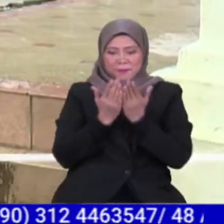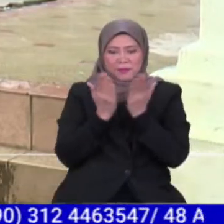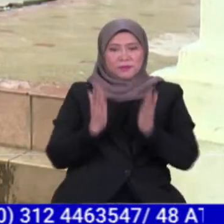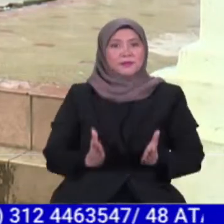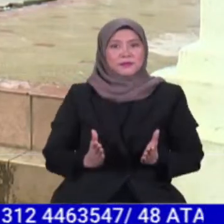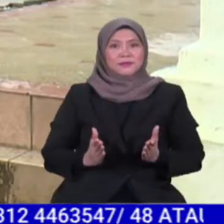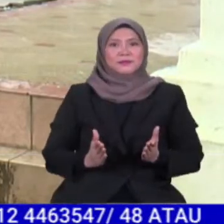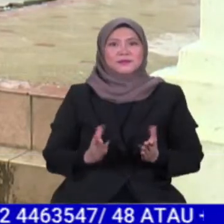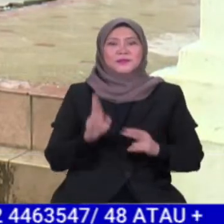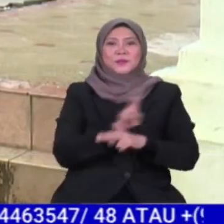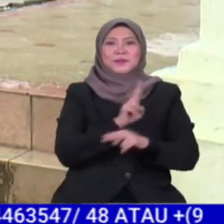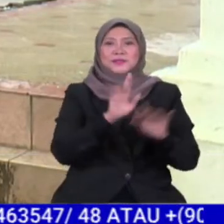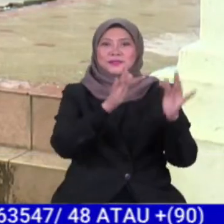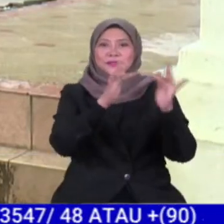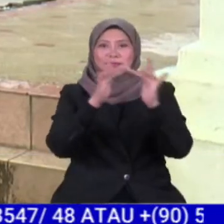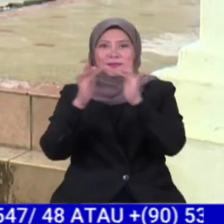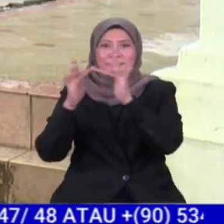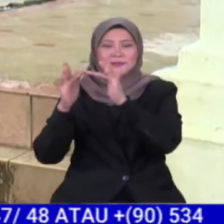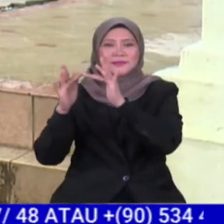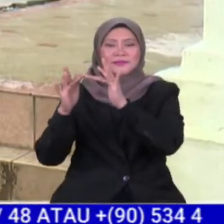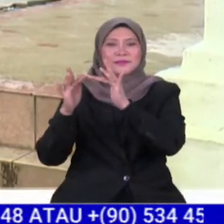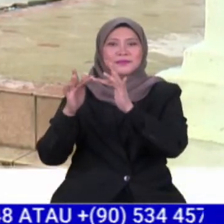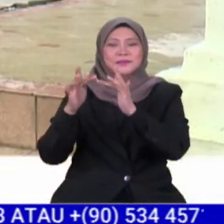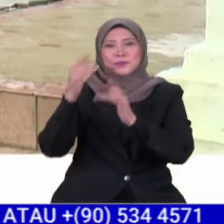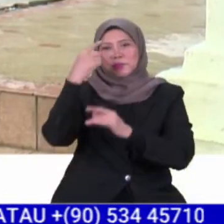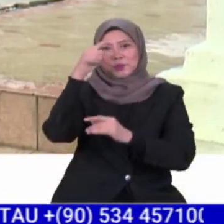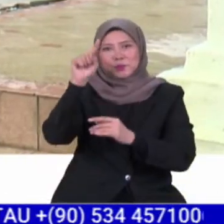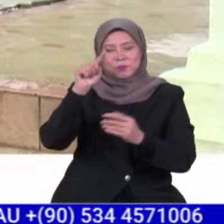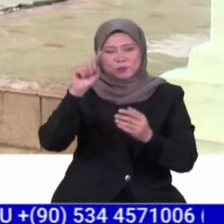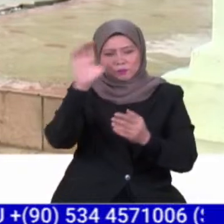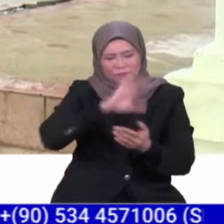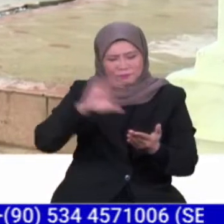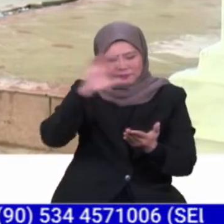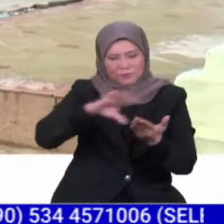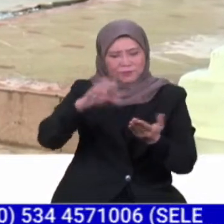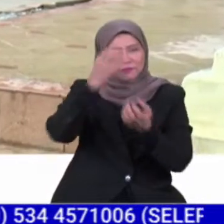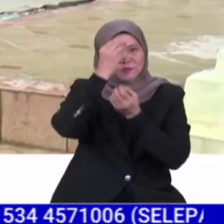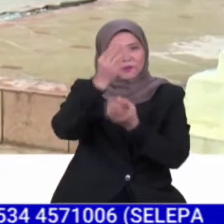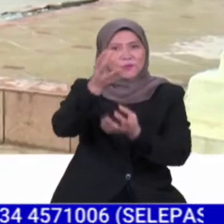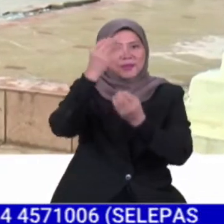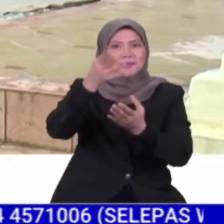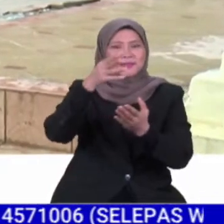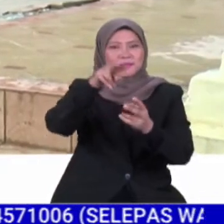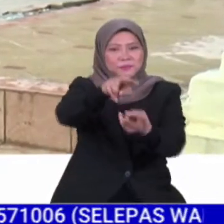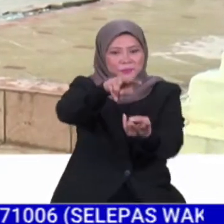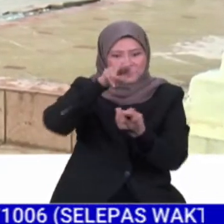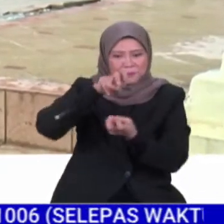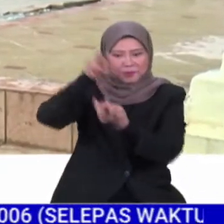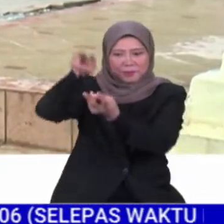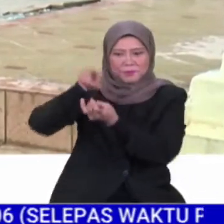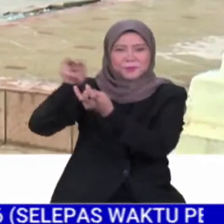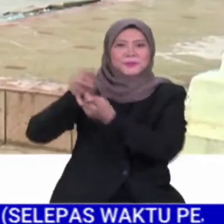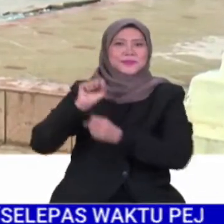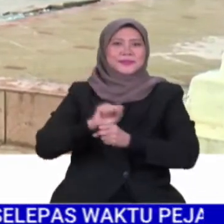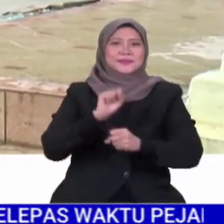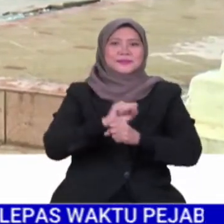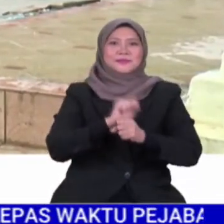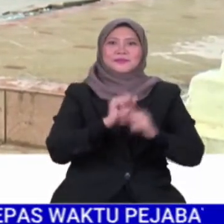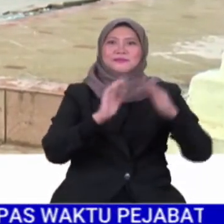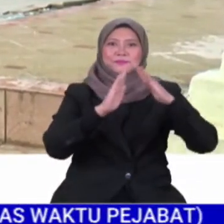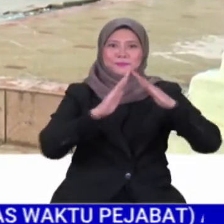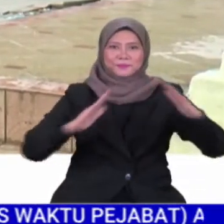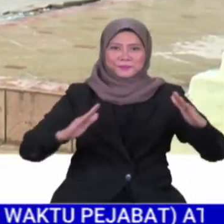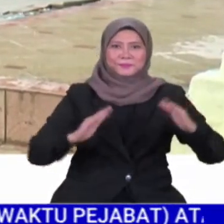pun guna internet untuk search maklumat kerja-kerja semua tu kan.